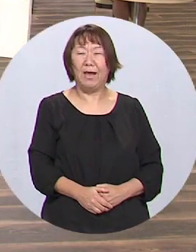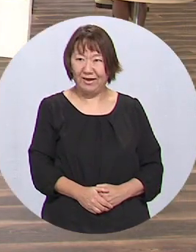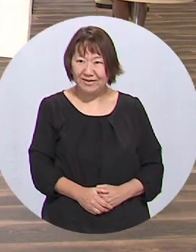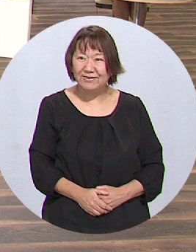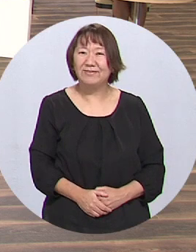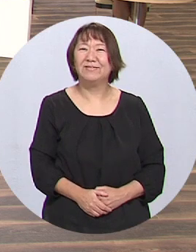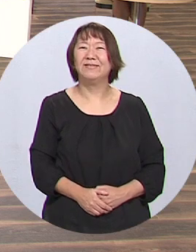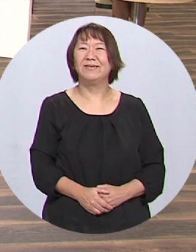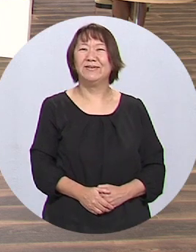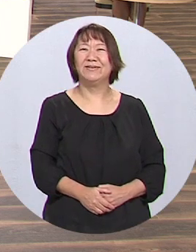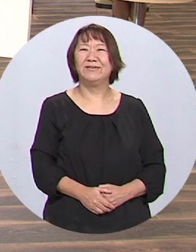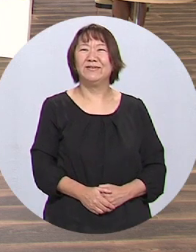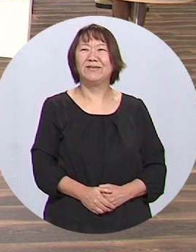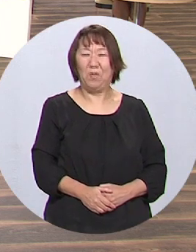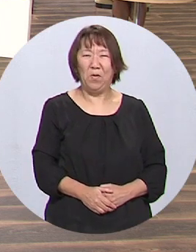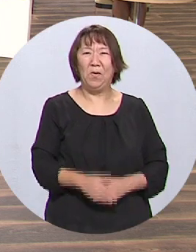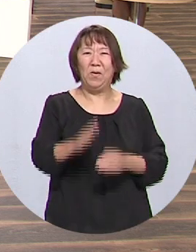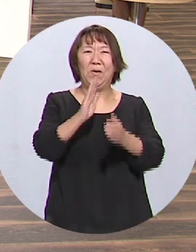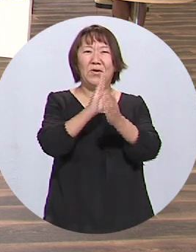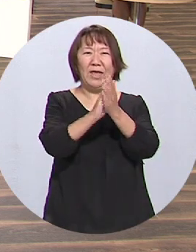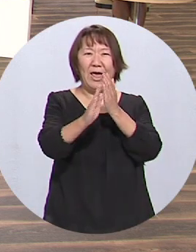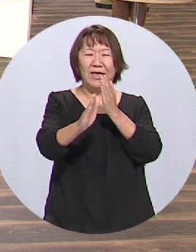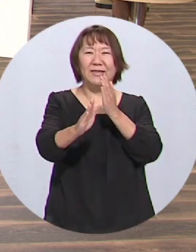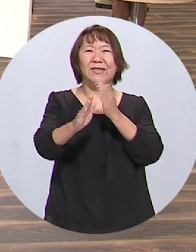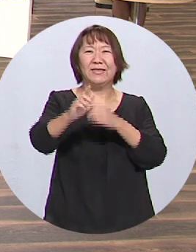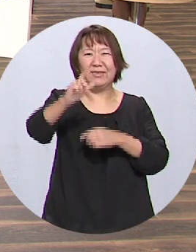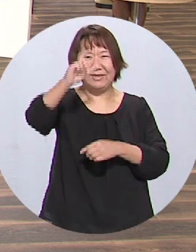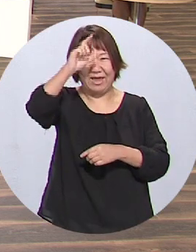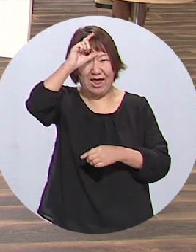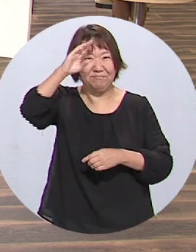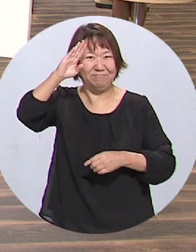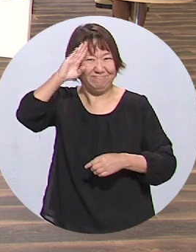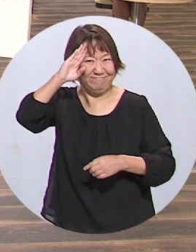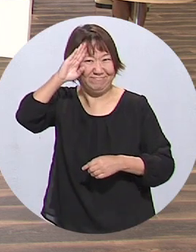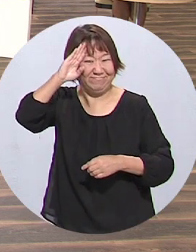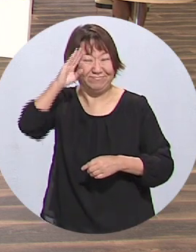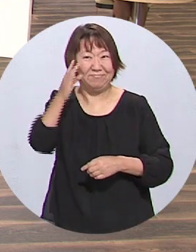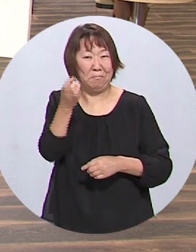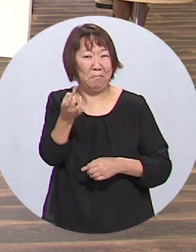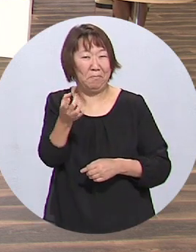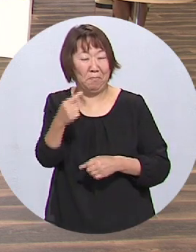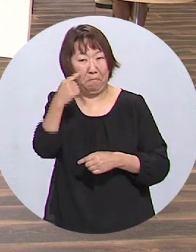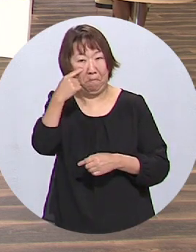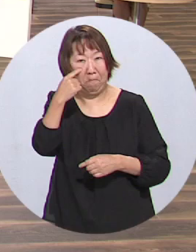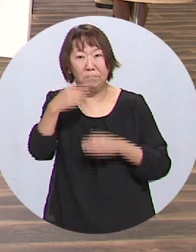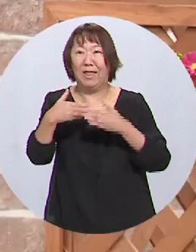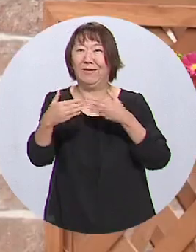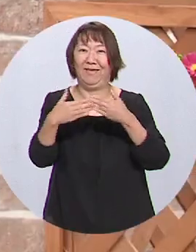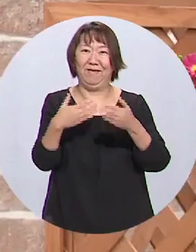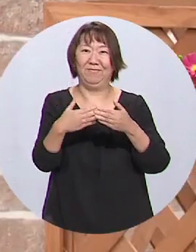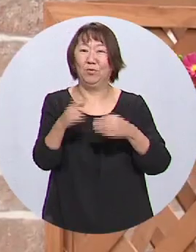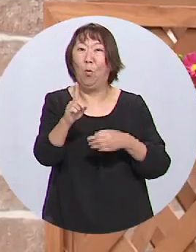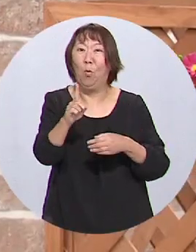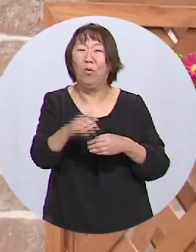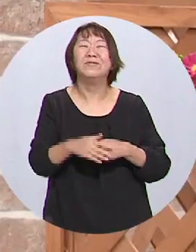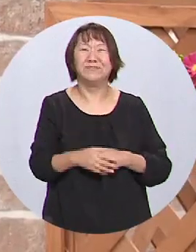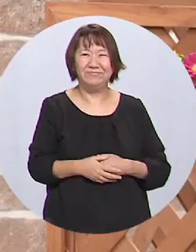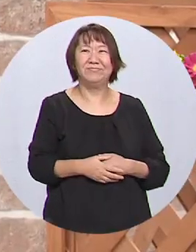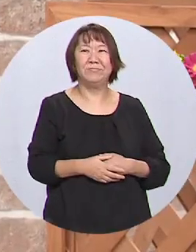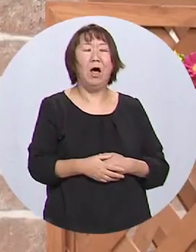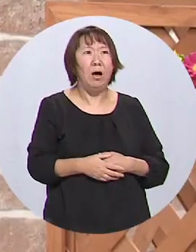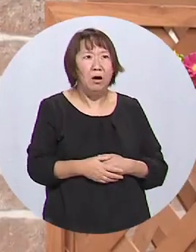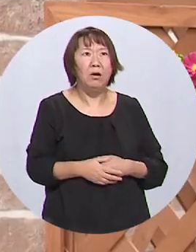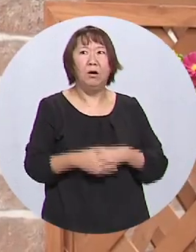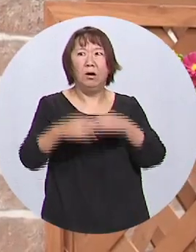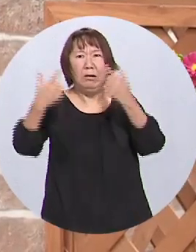はい、ということで知られざる、県警機動隊の潜入取材をお届けしましたけども、皆さんどうでした。 いや、普段の